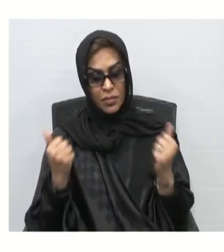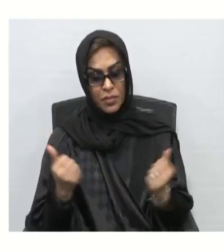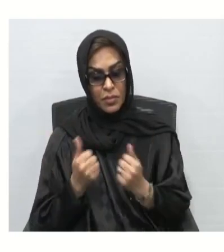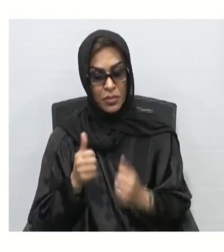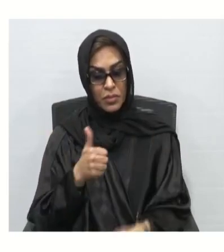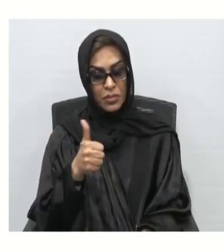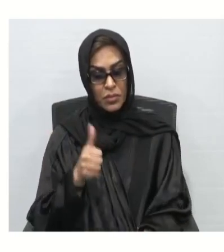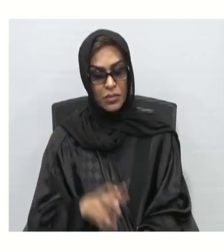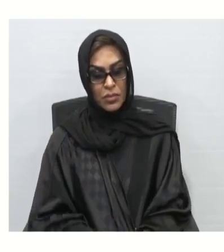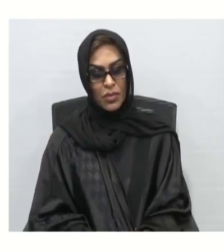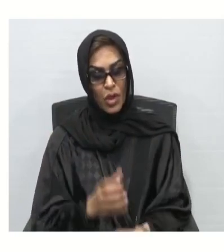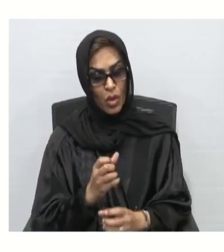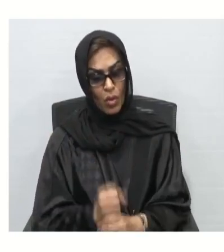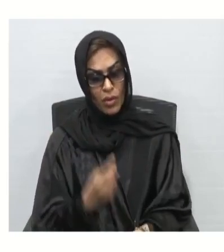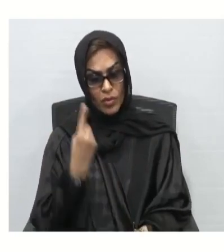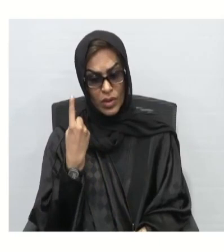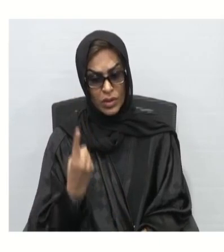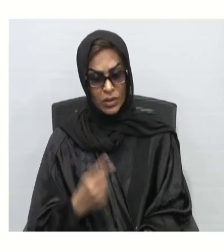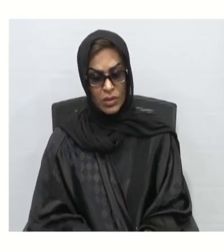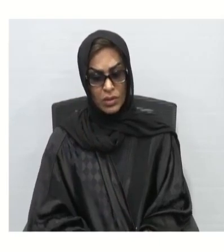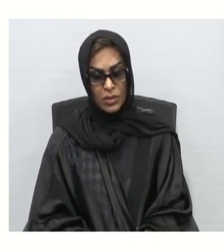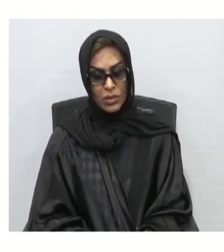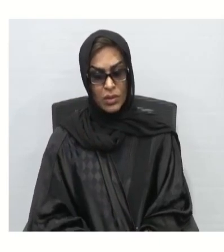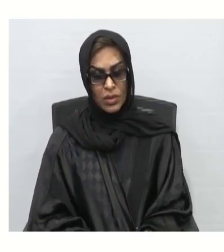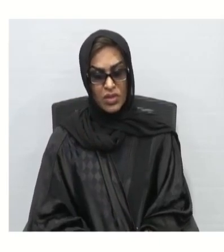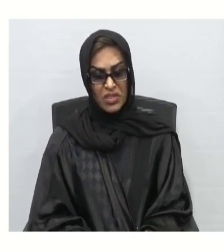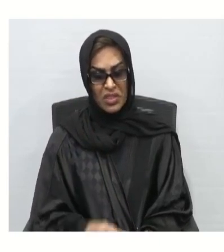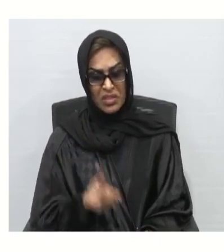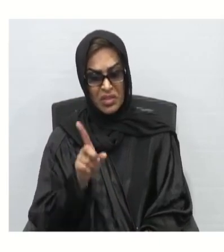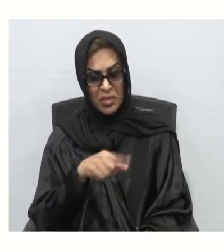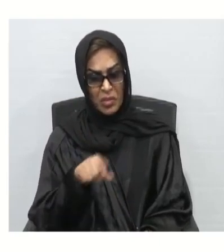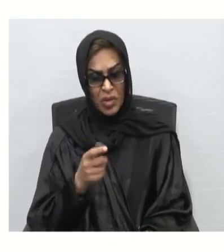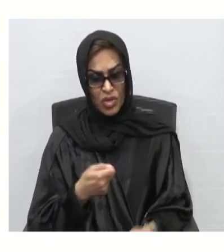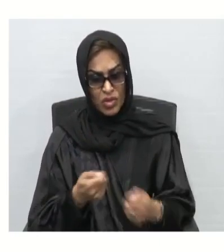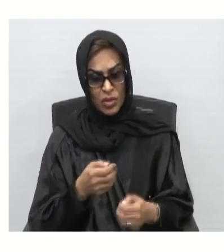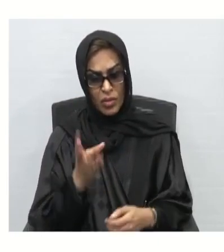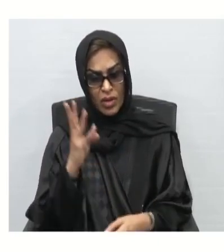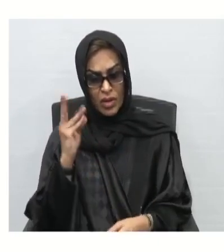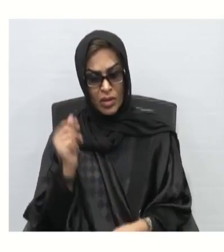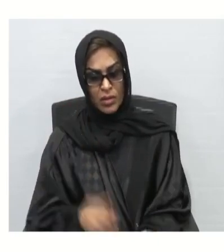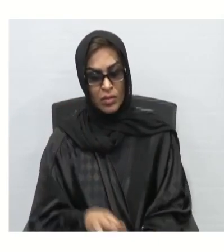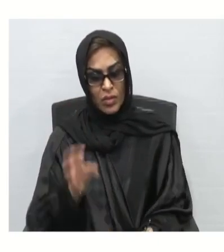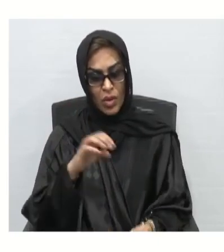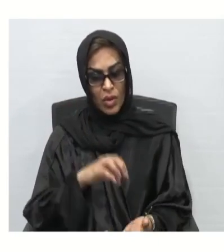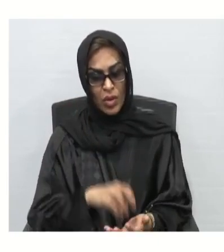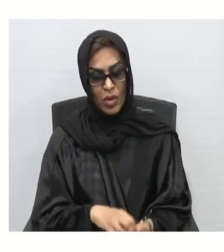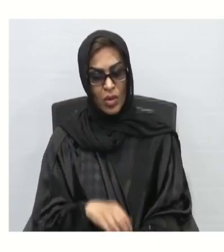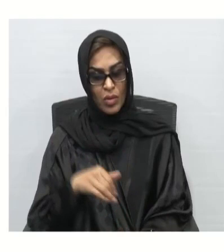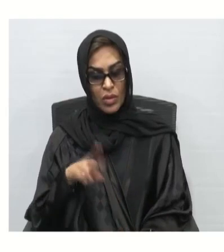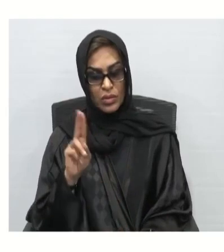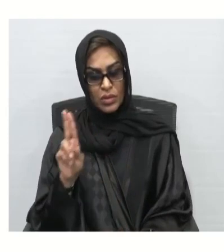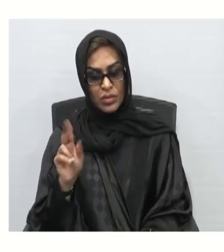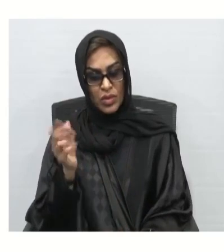اتوقف الان لمده دقيقه الجهل بمهارات الشراء الرقمي عند استخدام المواقع او التطبيقات